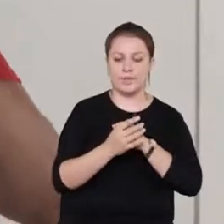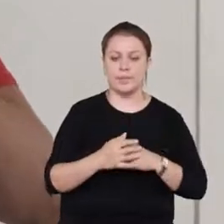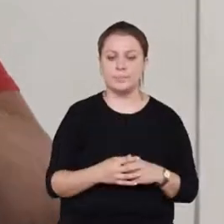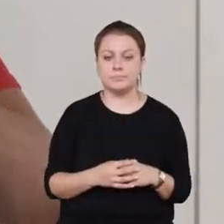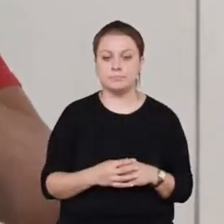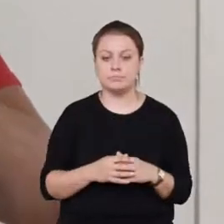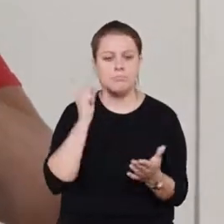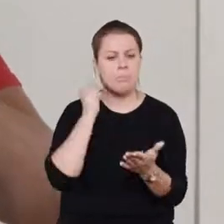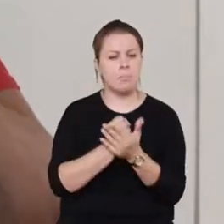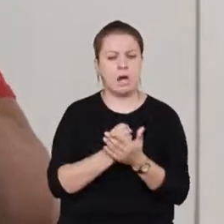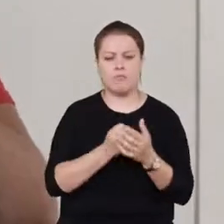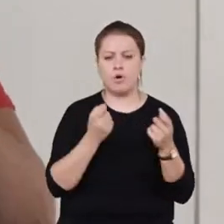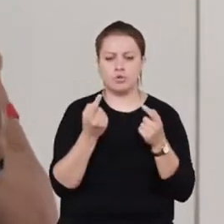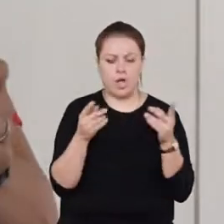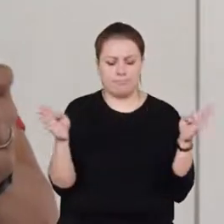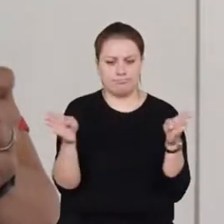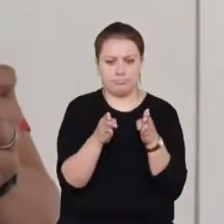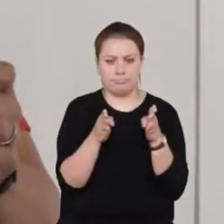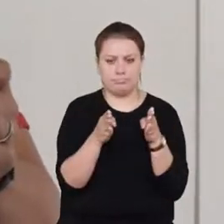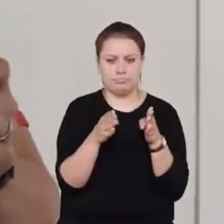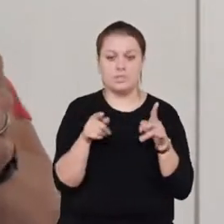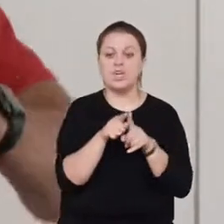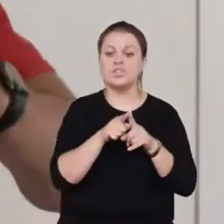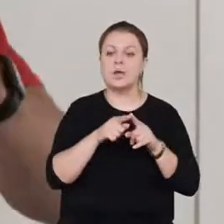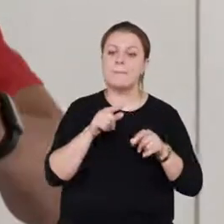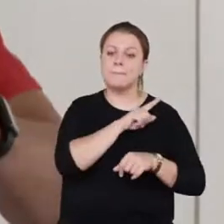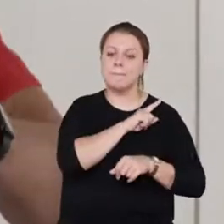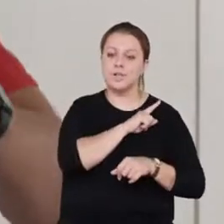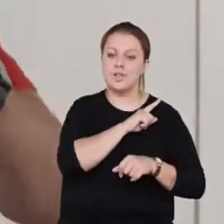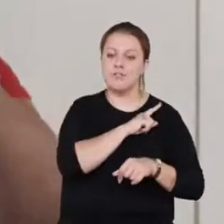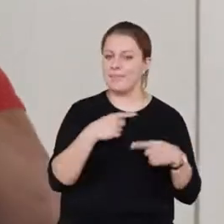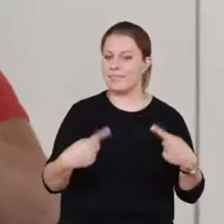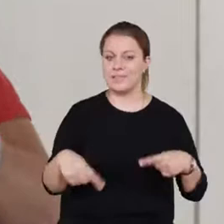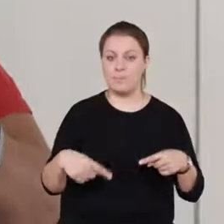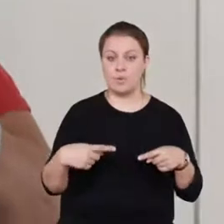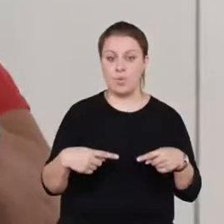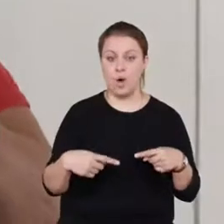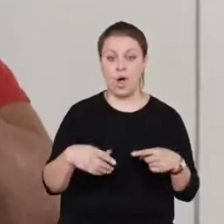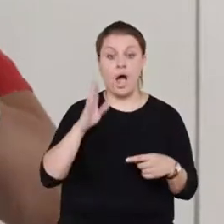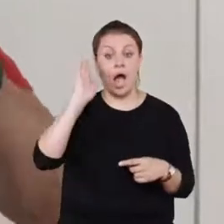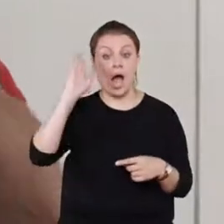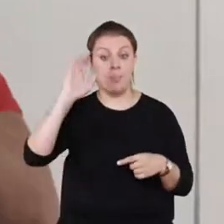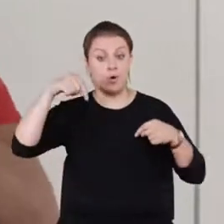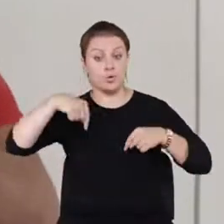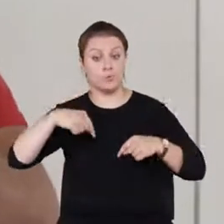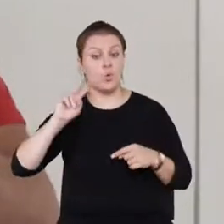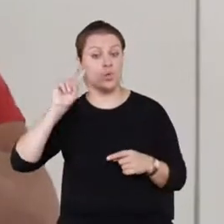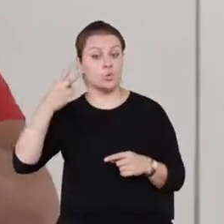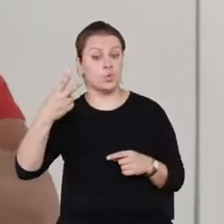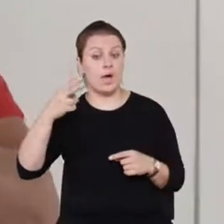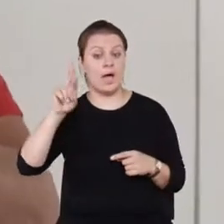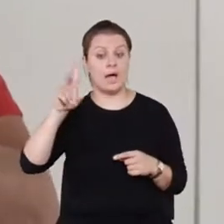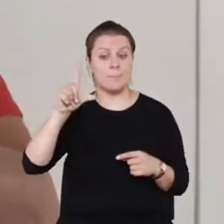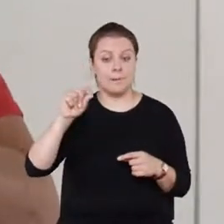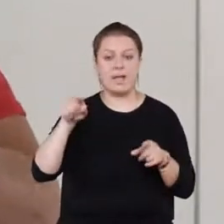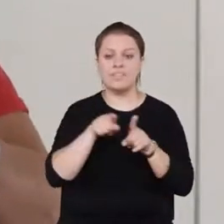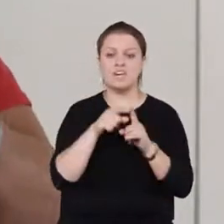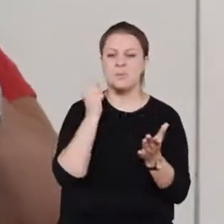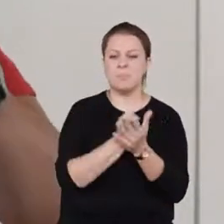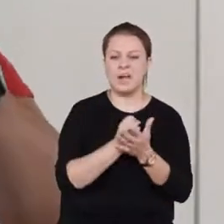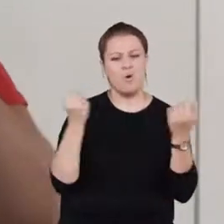To prawo było bardzo ograniczone i też ono było bardzo słabo egzekwowane. Potem mamy drugą Rzeczpospolitą, gdzie jest podobnie. Też to prawo jest bardzo słabo